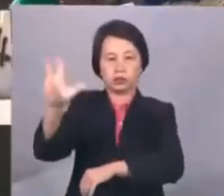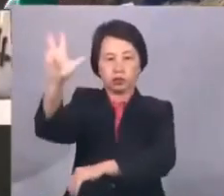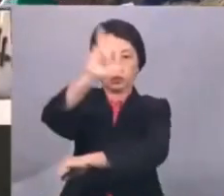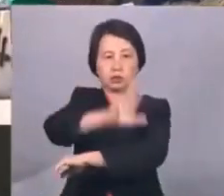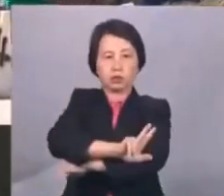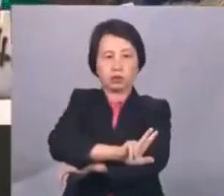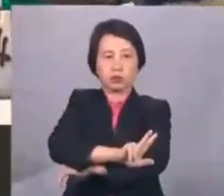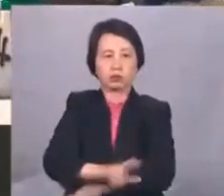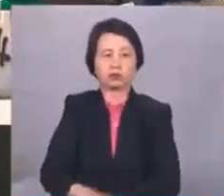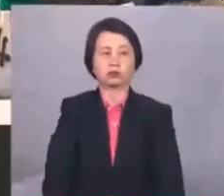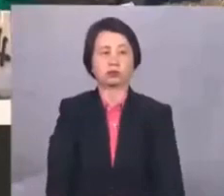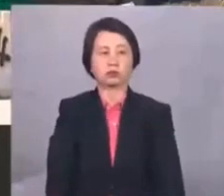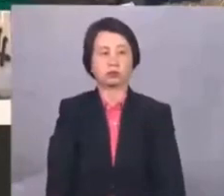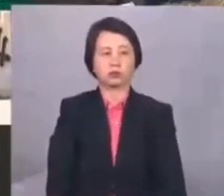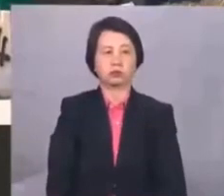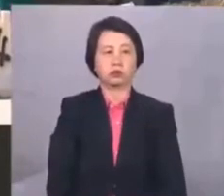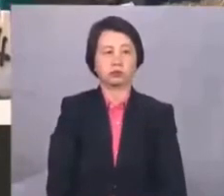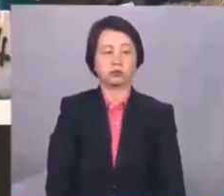hari